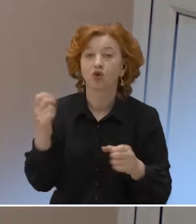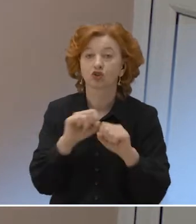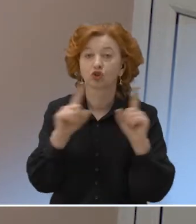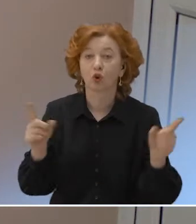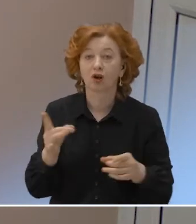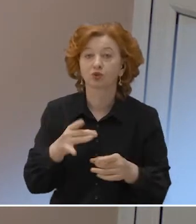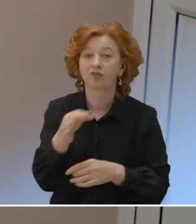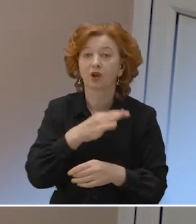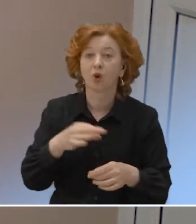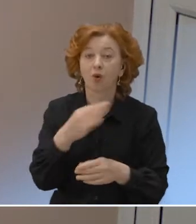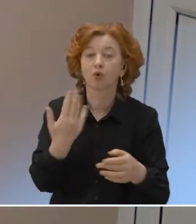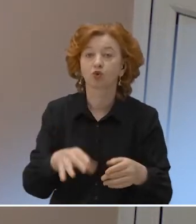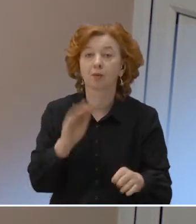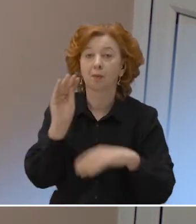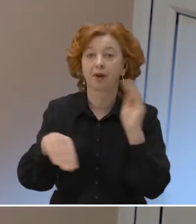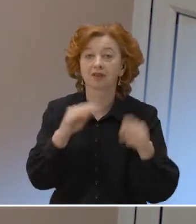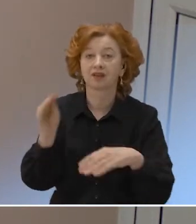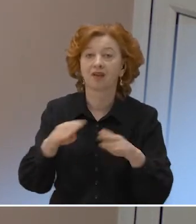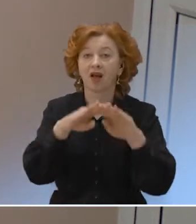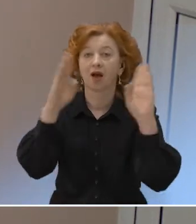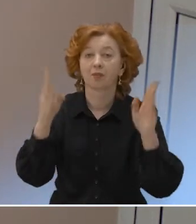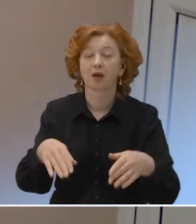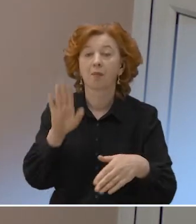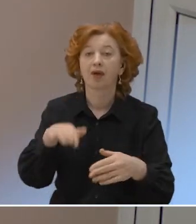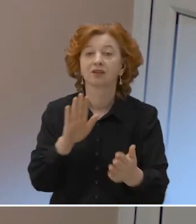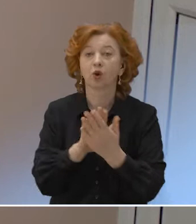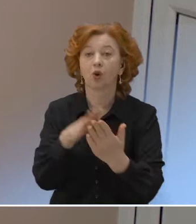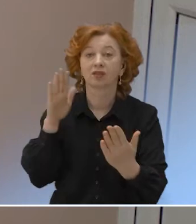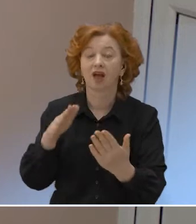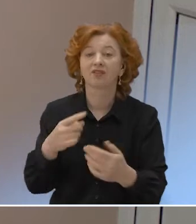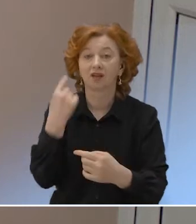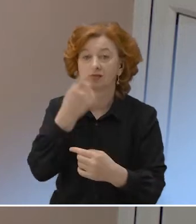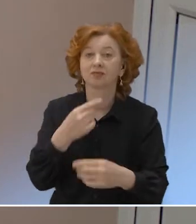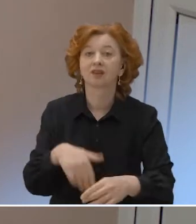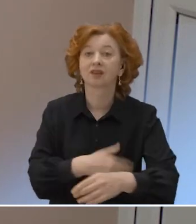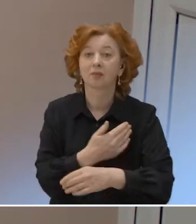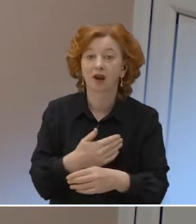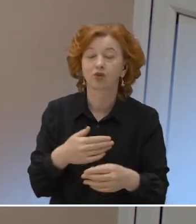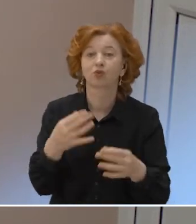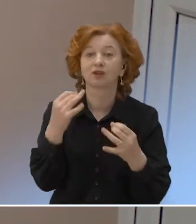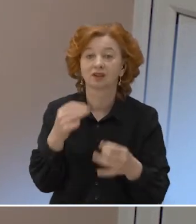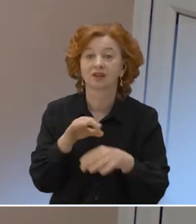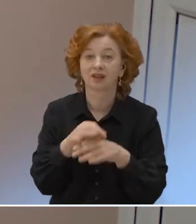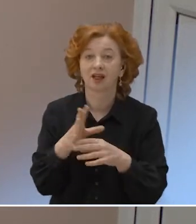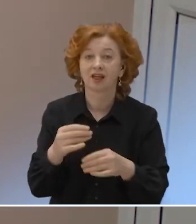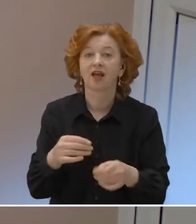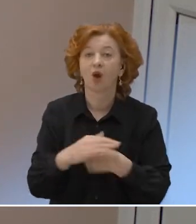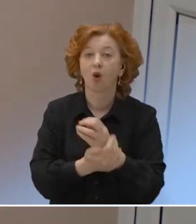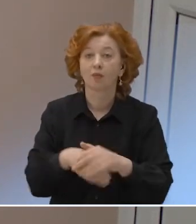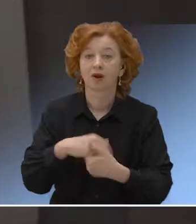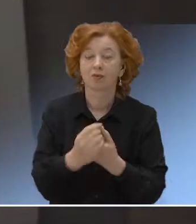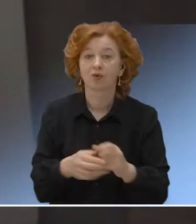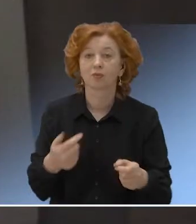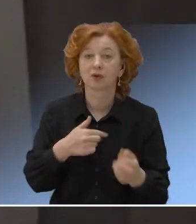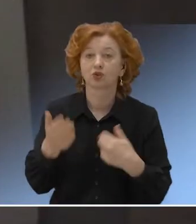многие школы Ростовской области были поставлены аппараты бесконтактного определения температуры тела и обработки